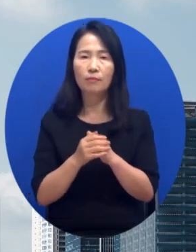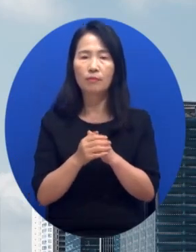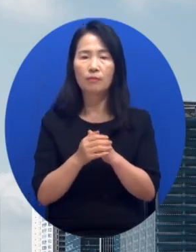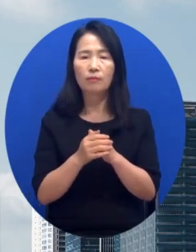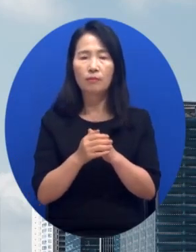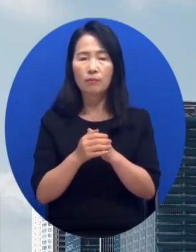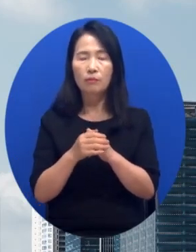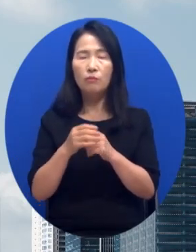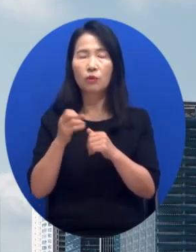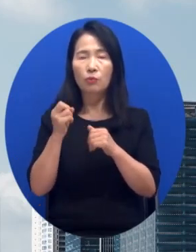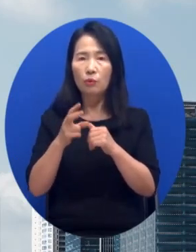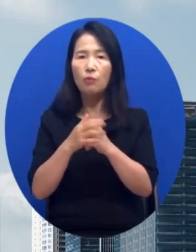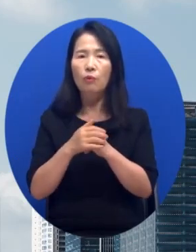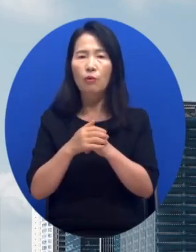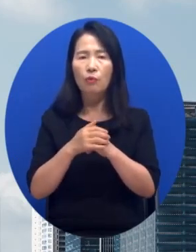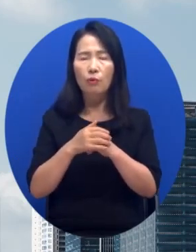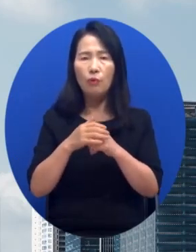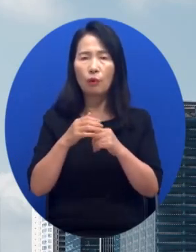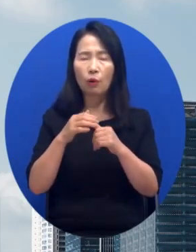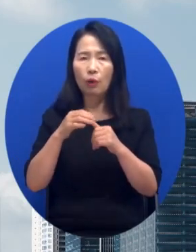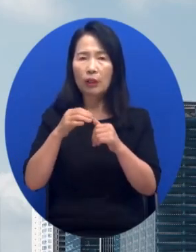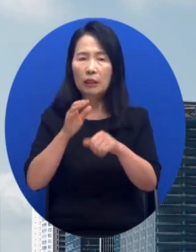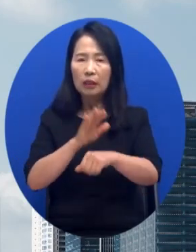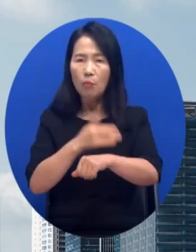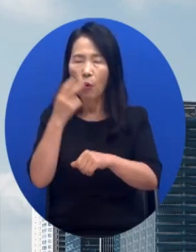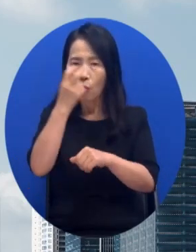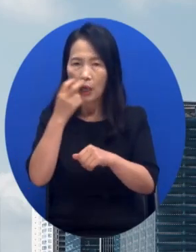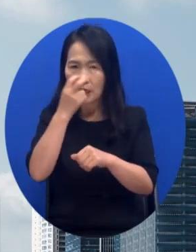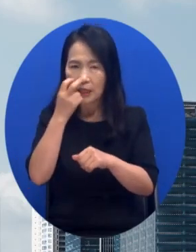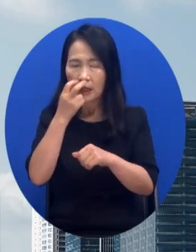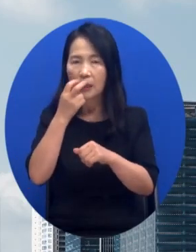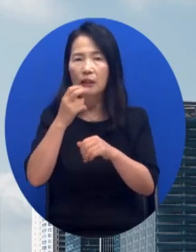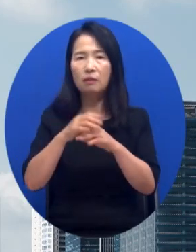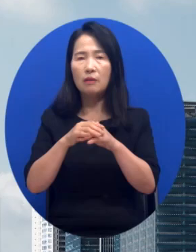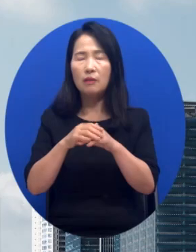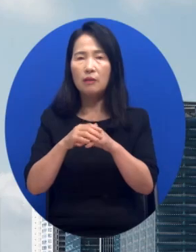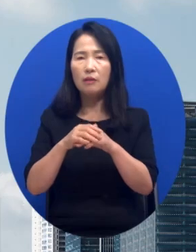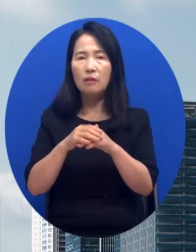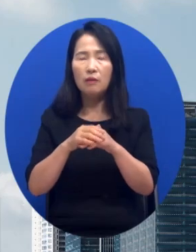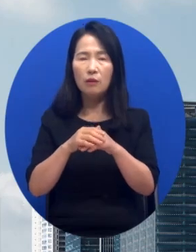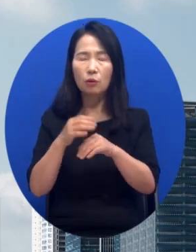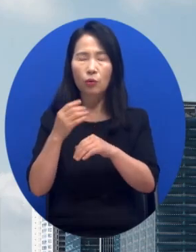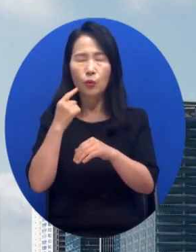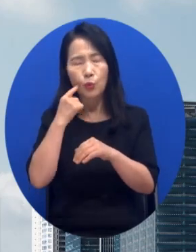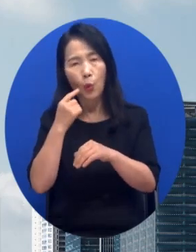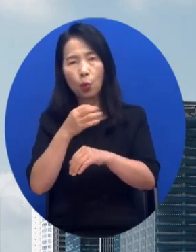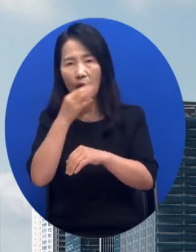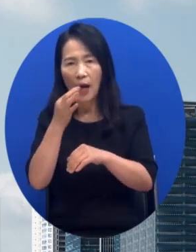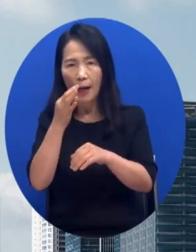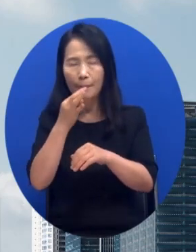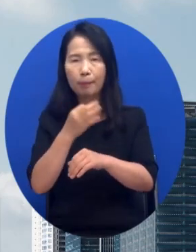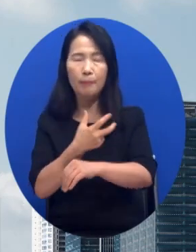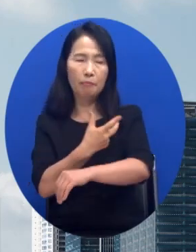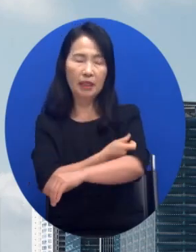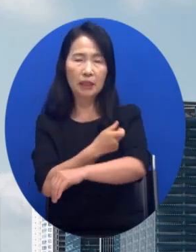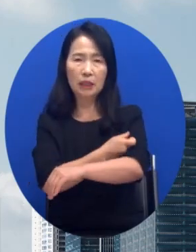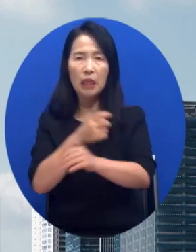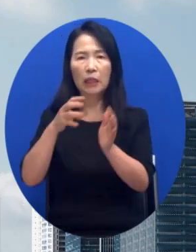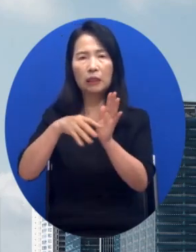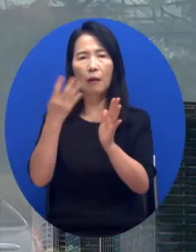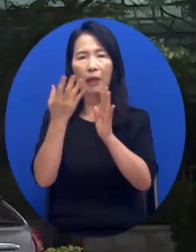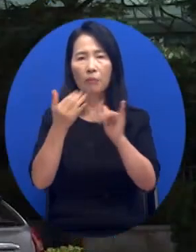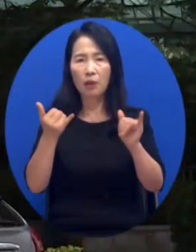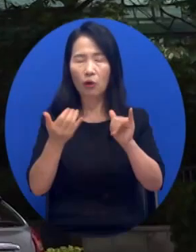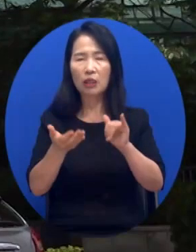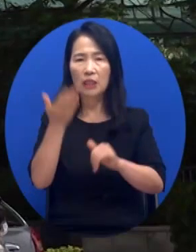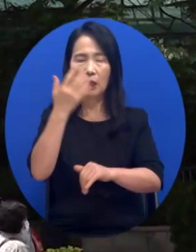상온에 노출돼 사용이 중지된 독감 백신을 전국적으로 400명 이상이 이미 접종받은 것으로